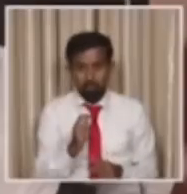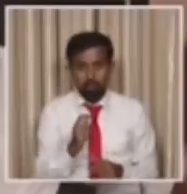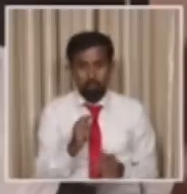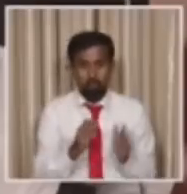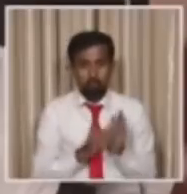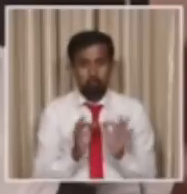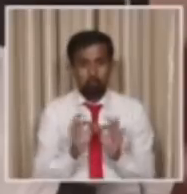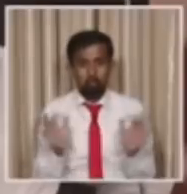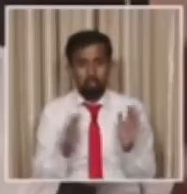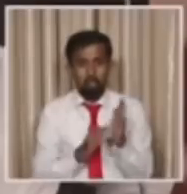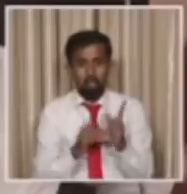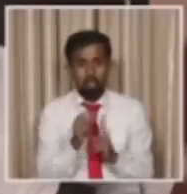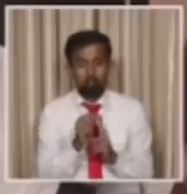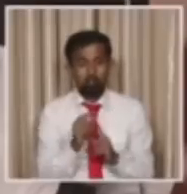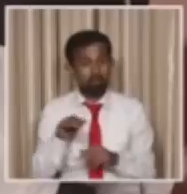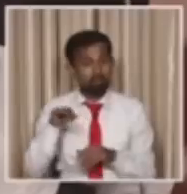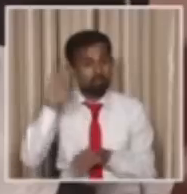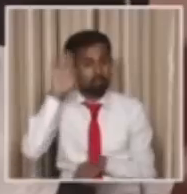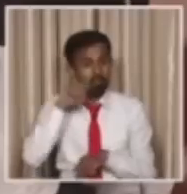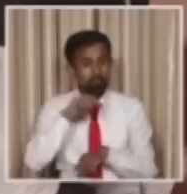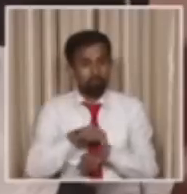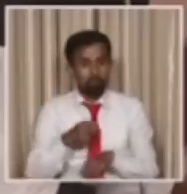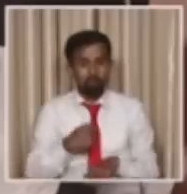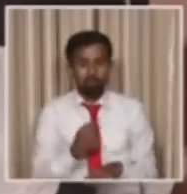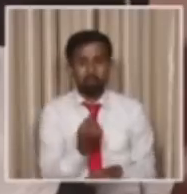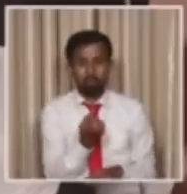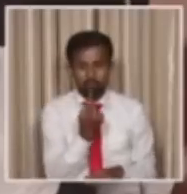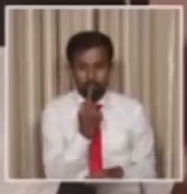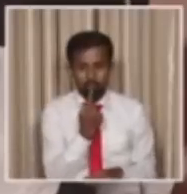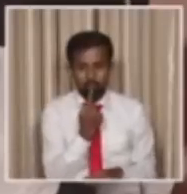ජනමාධ්‍ය ඇමතුමා වෙලා ඉන්න කාලේ මට කිව්වා